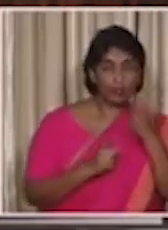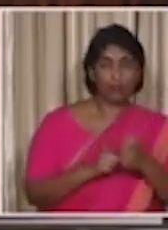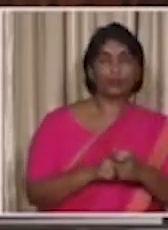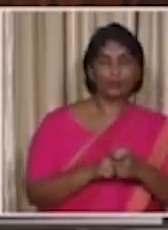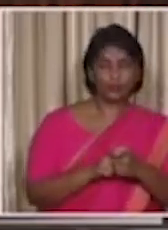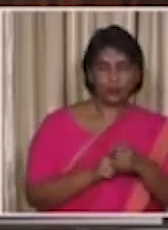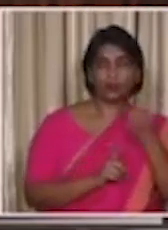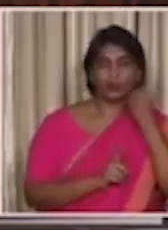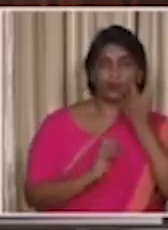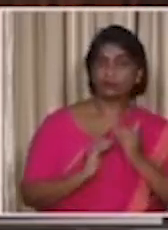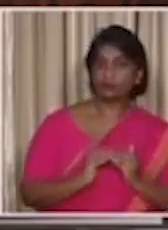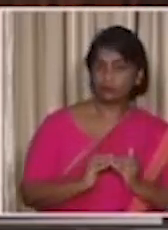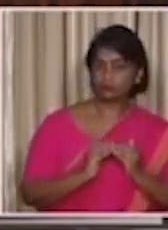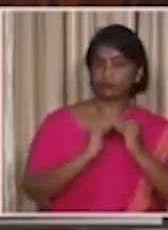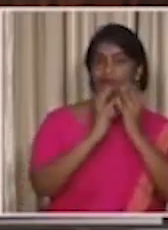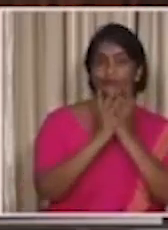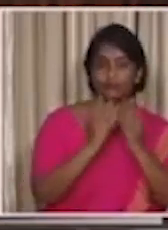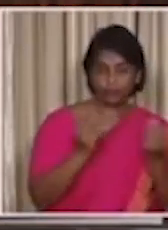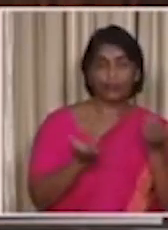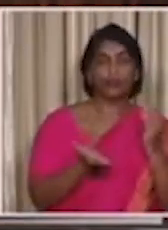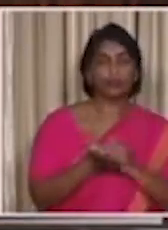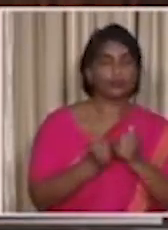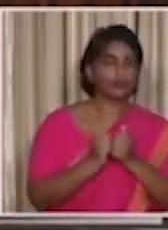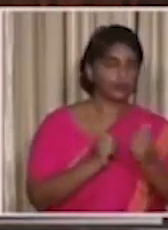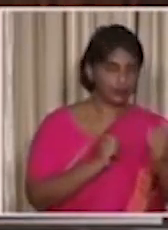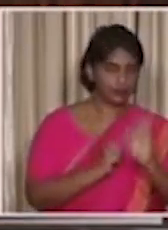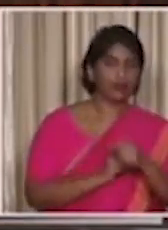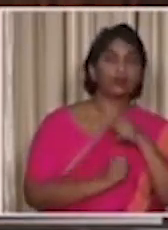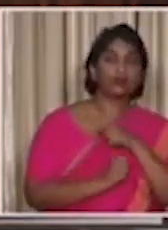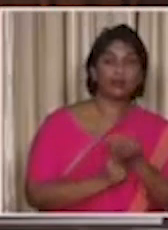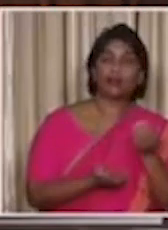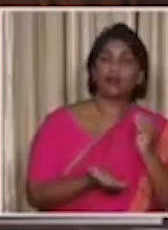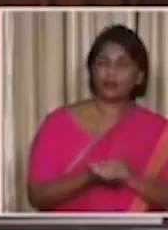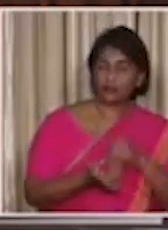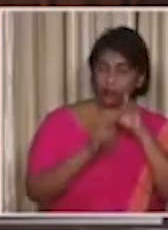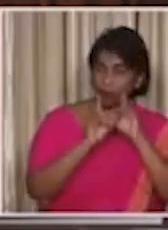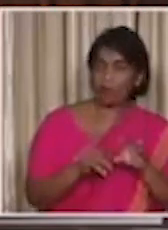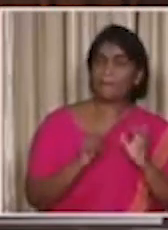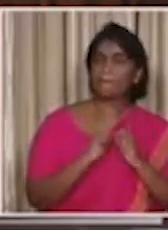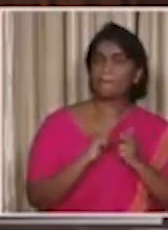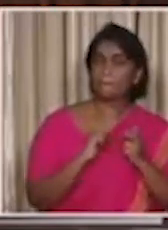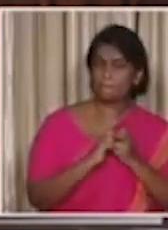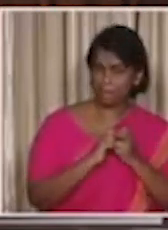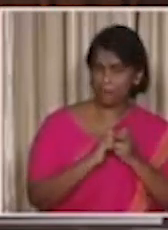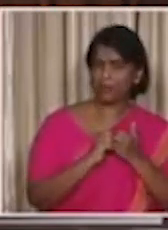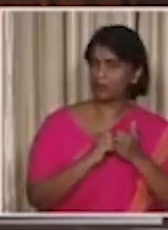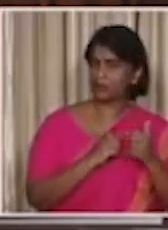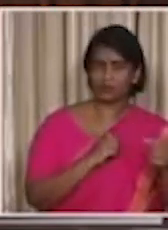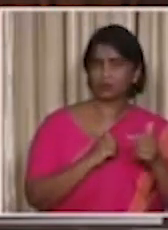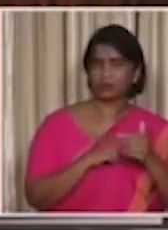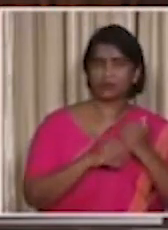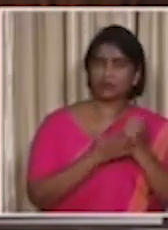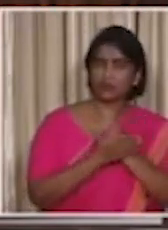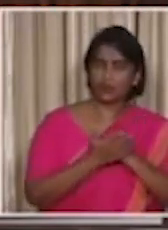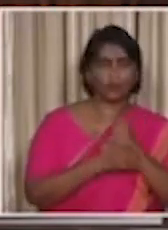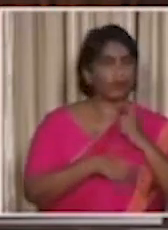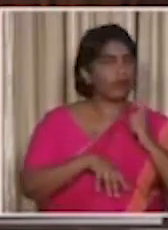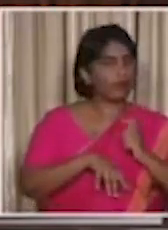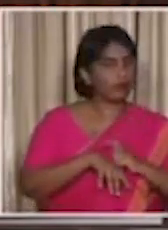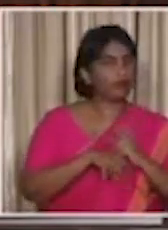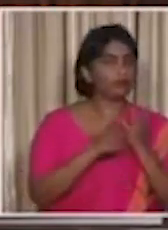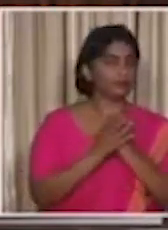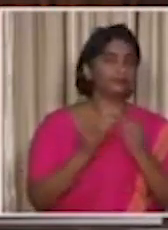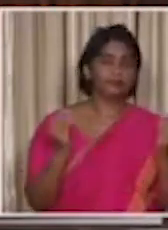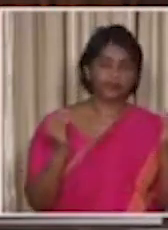තත්වෙන් ගොඩගත් වහාම අප තවත් පියවරක් ගන්නවා. ඒ නැවත මෙවැනි අර්බුදයක් ඇතිවීමට ඇති සියලු ඉඩකඩ